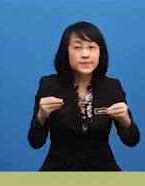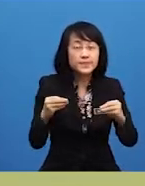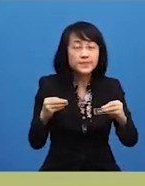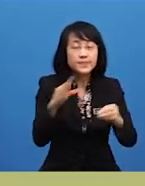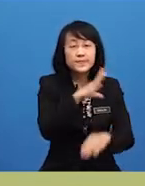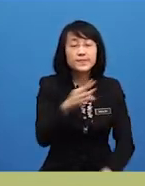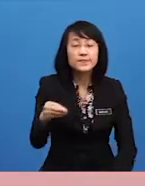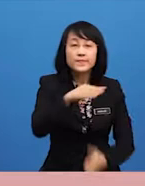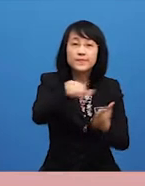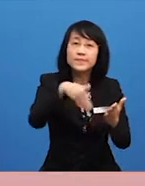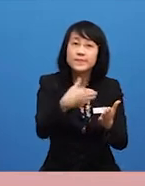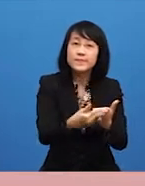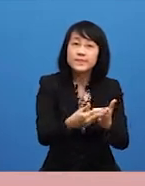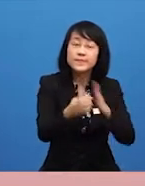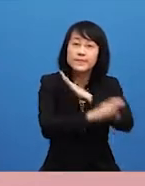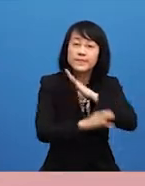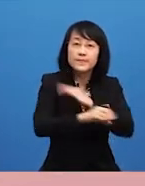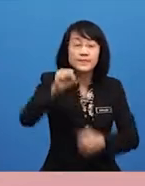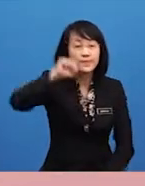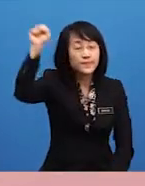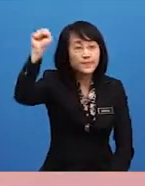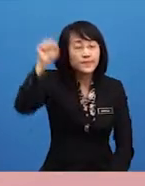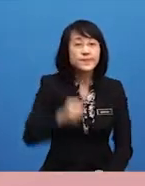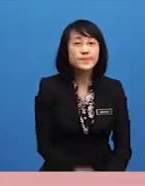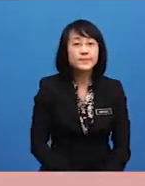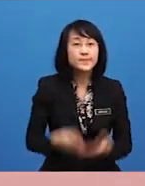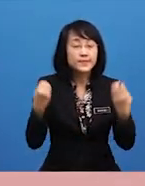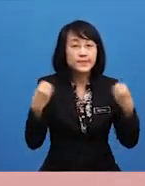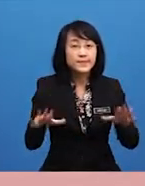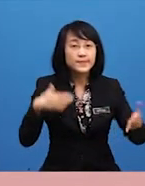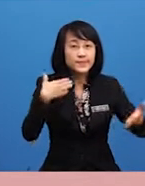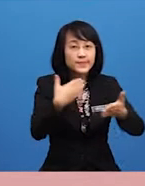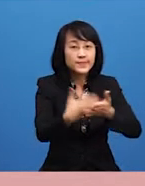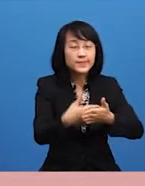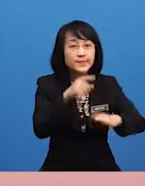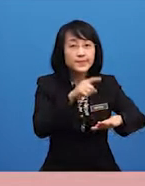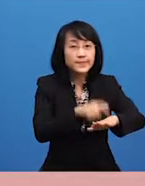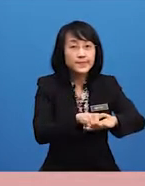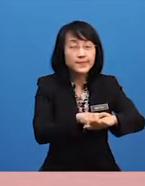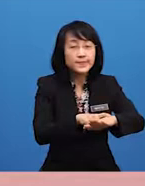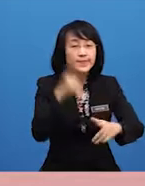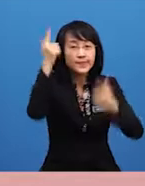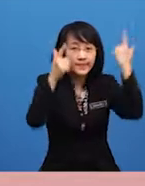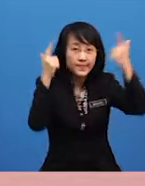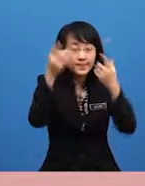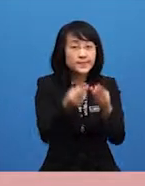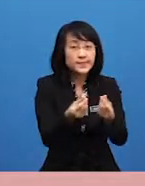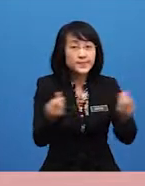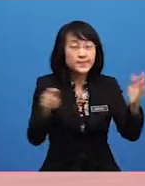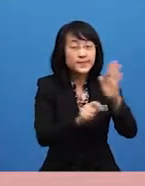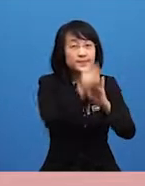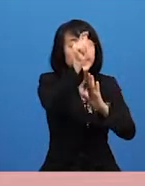negeri Sabah. Pernahkah murid-murid sampai ke destinasi pelancongan tanah tinggi?